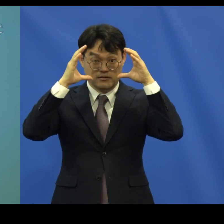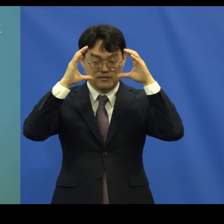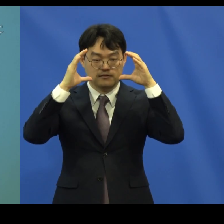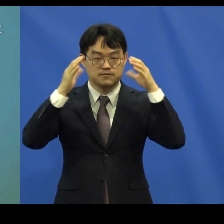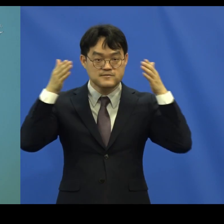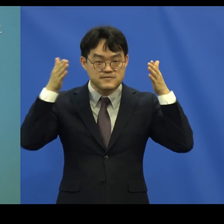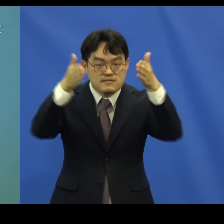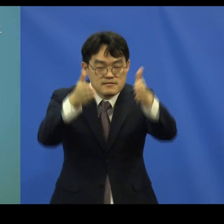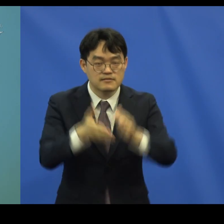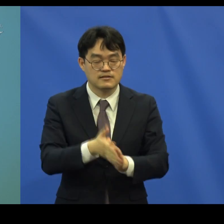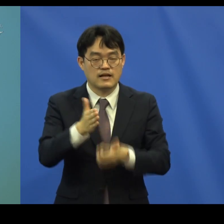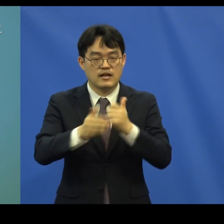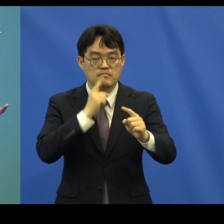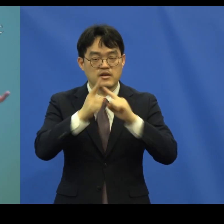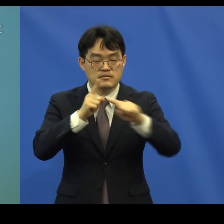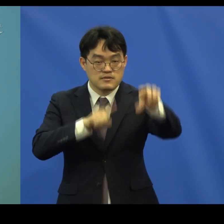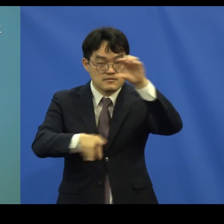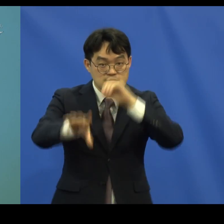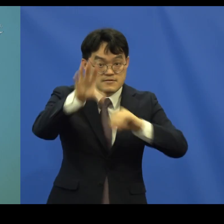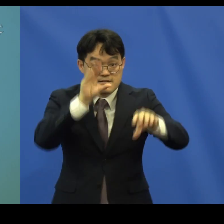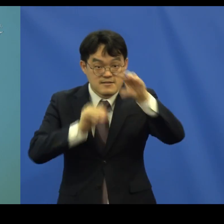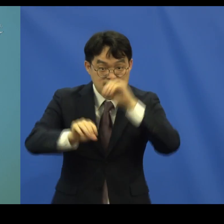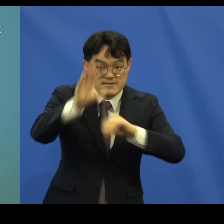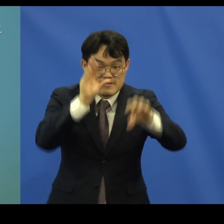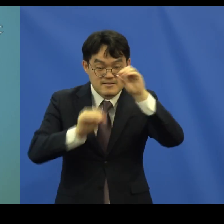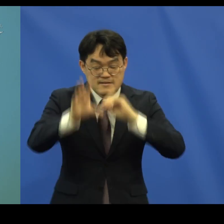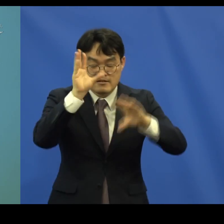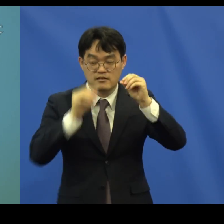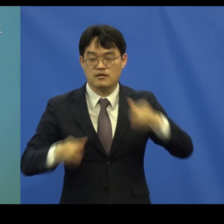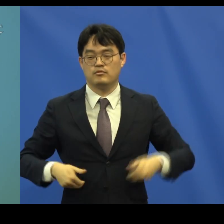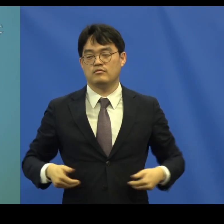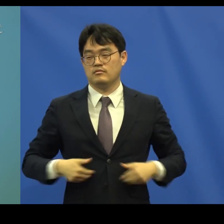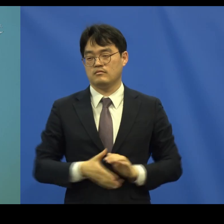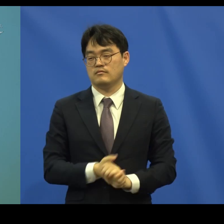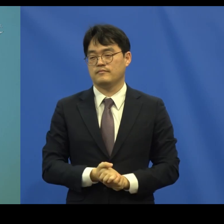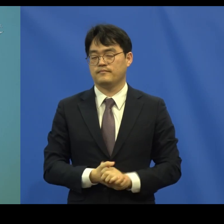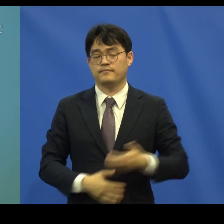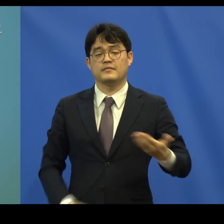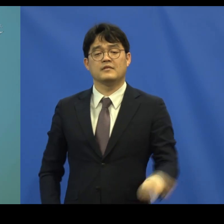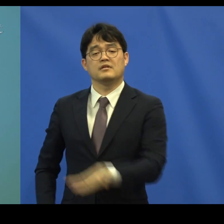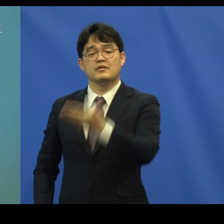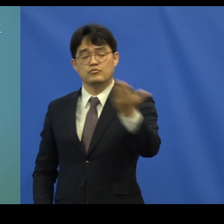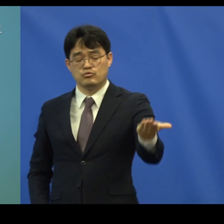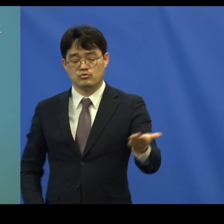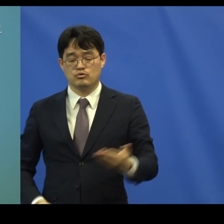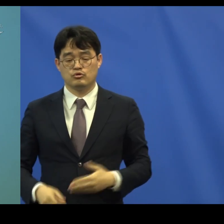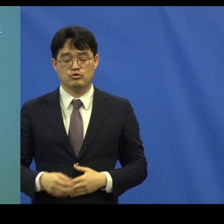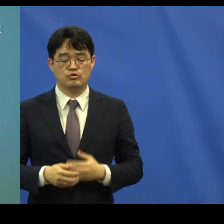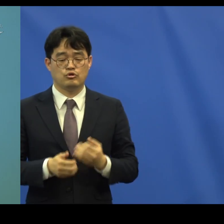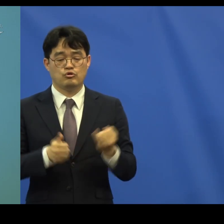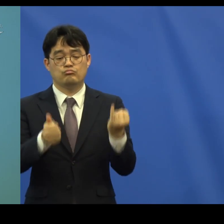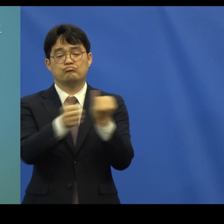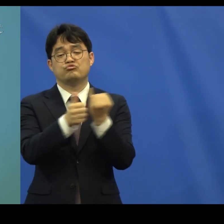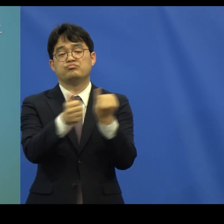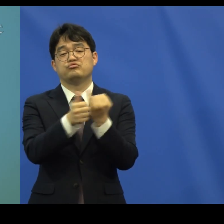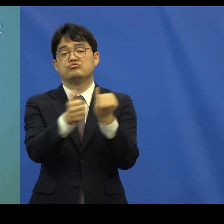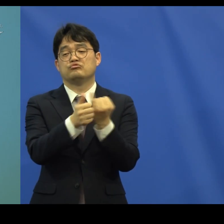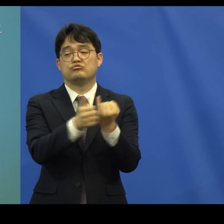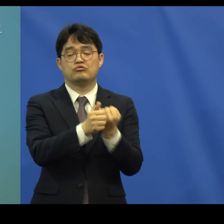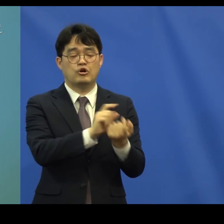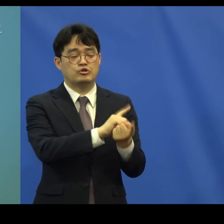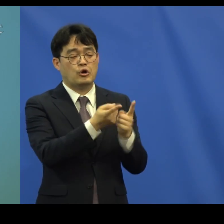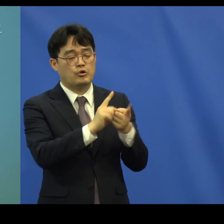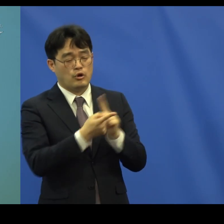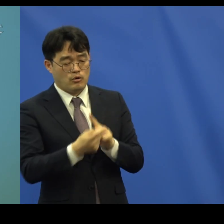내 말이 중요하지 않습니다. 여러분, 문제가 생기면 부부끼리 막 말을 많이 하잖아요. 그럼 깨집니다. 우리의 말이 필요하지 않아요.